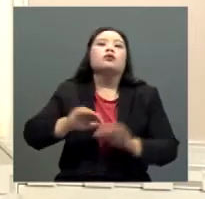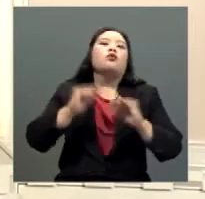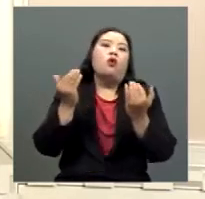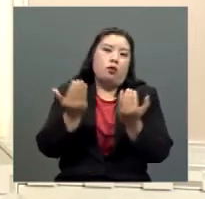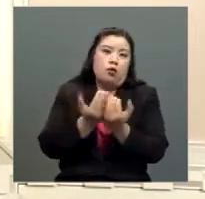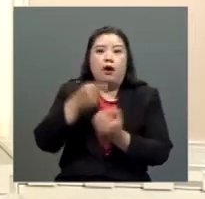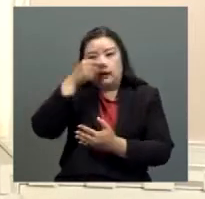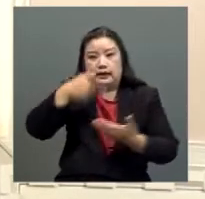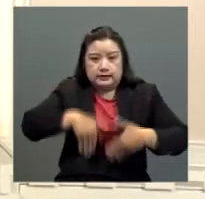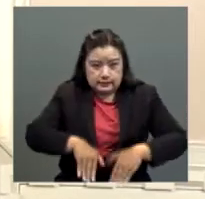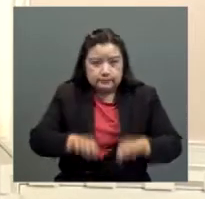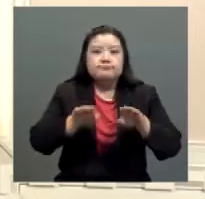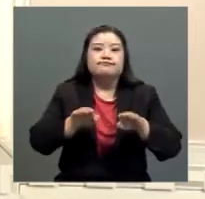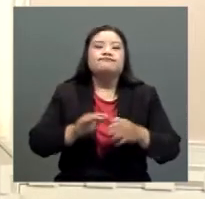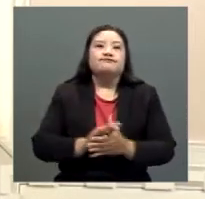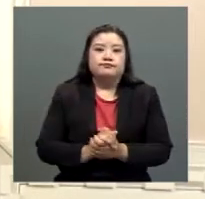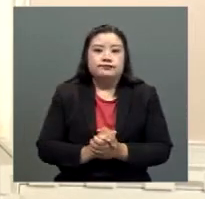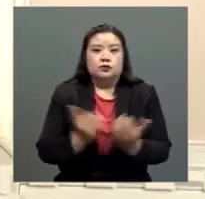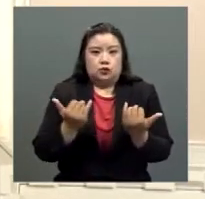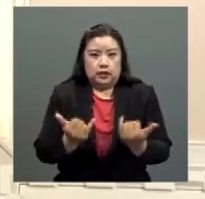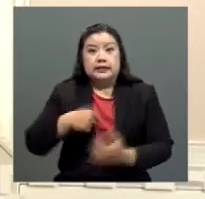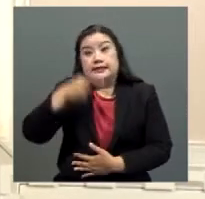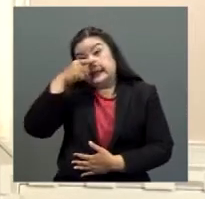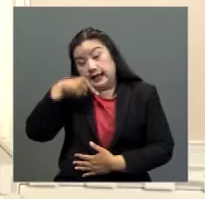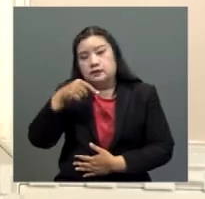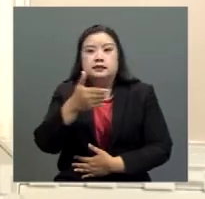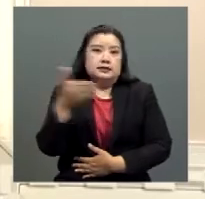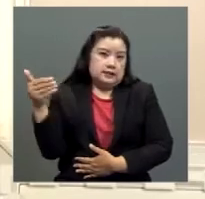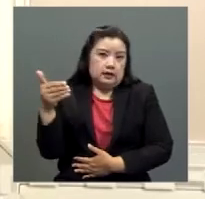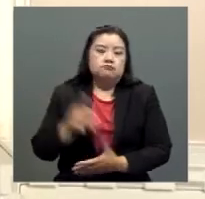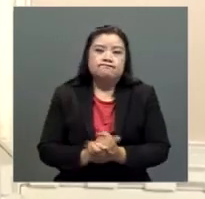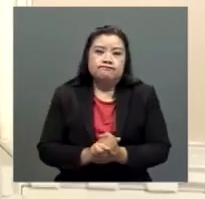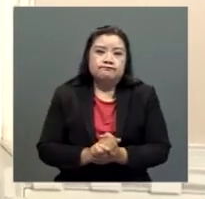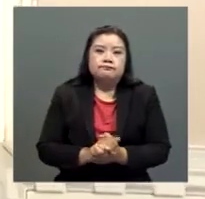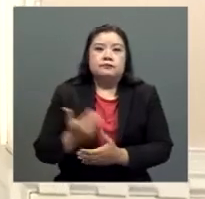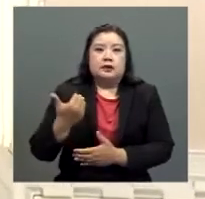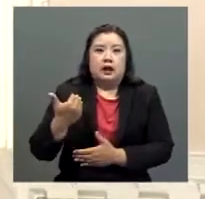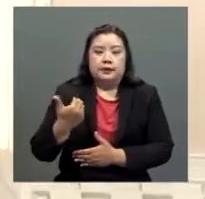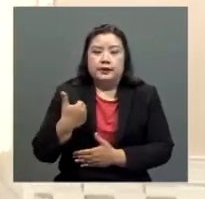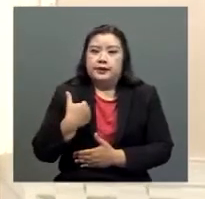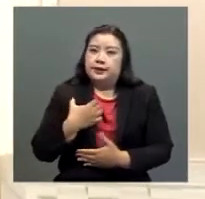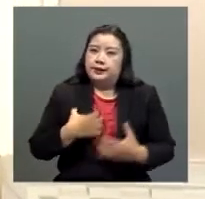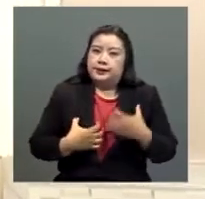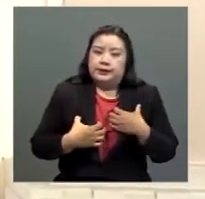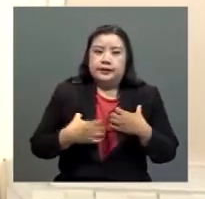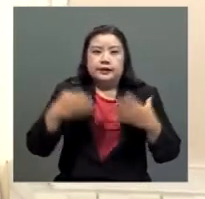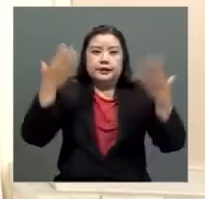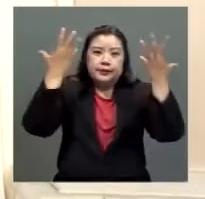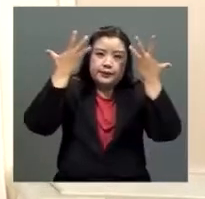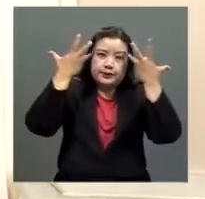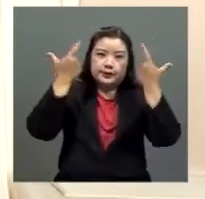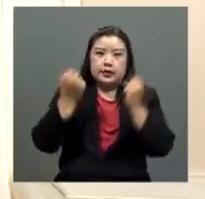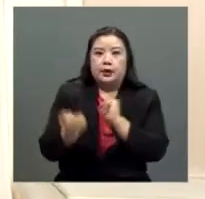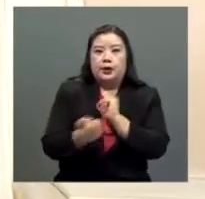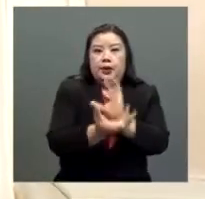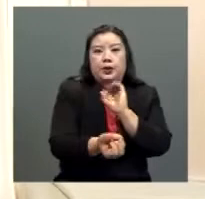กันนะครับปัจจุบันประเทศไทยของเรากำลังอยู่ในภาวะการที่ตึงเครียดที่สุดกำลังทำลายชีวิต